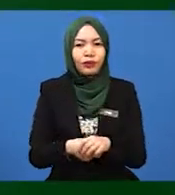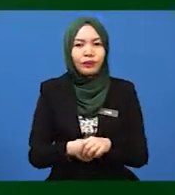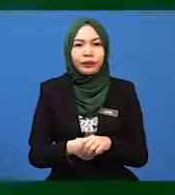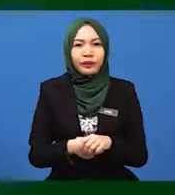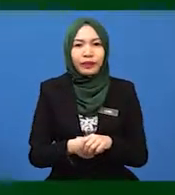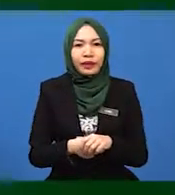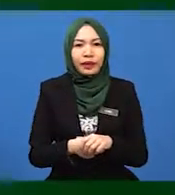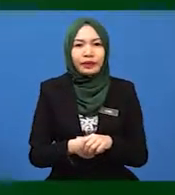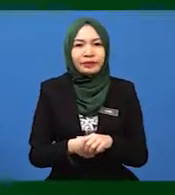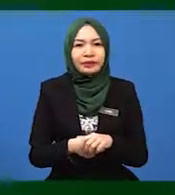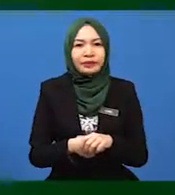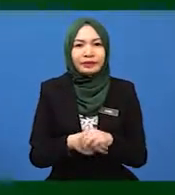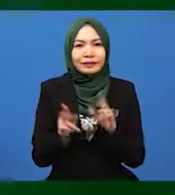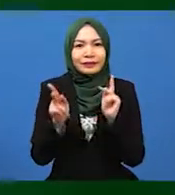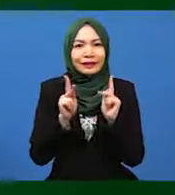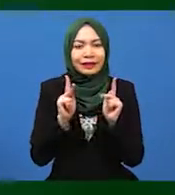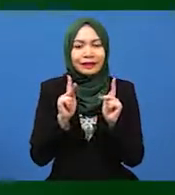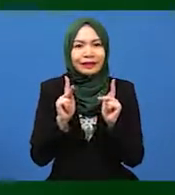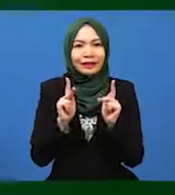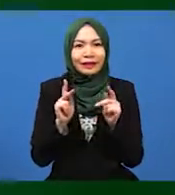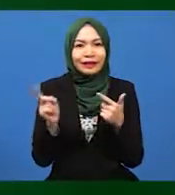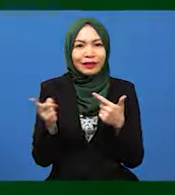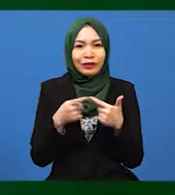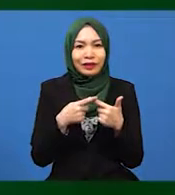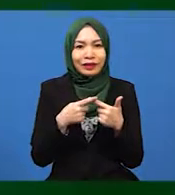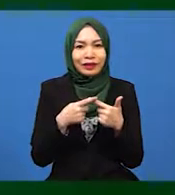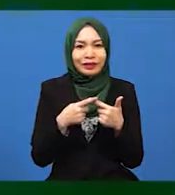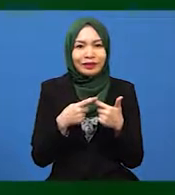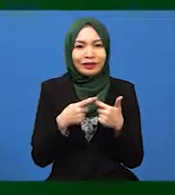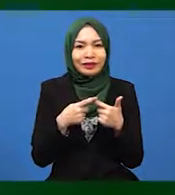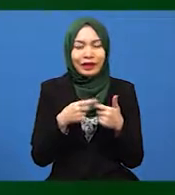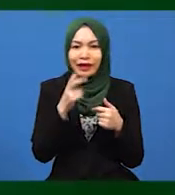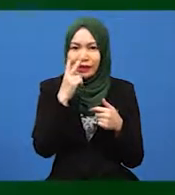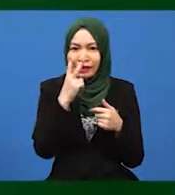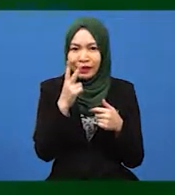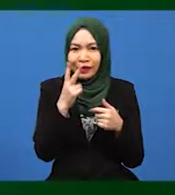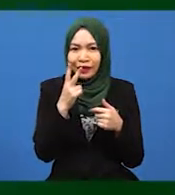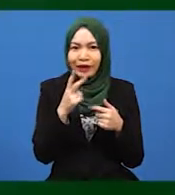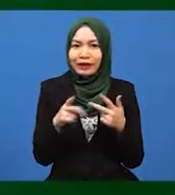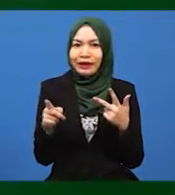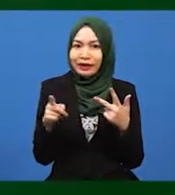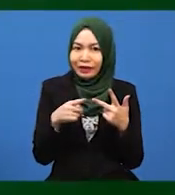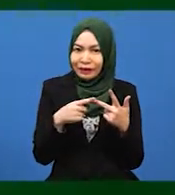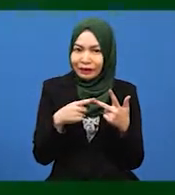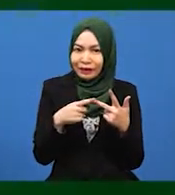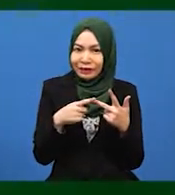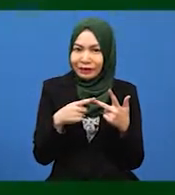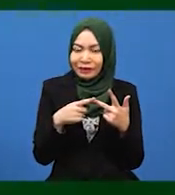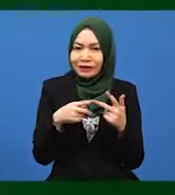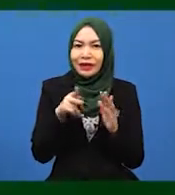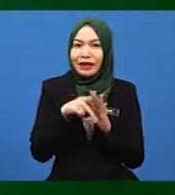Tiada kata perintah. Lihat baris ketiga pula, murid-murid. Perkataan